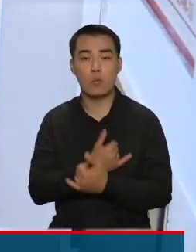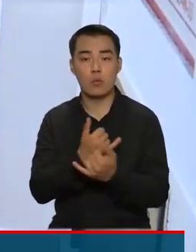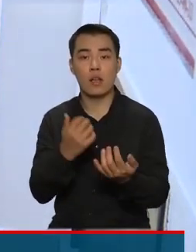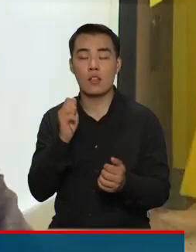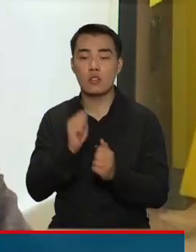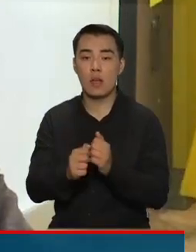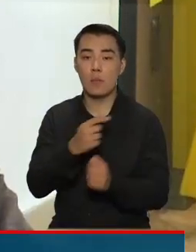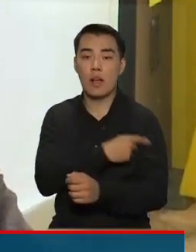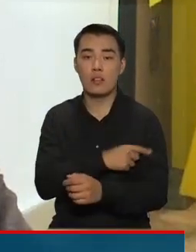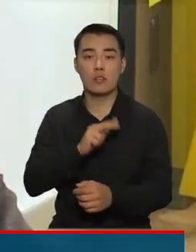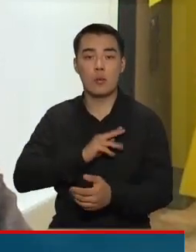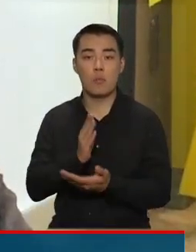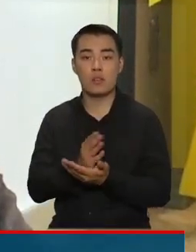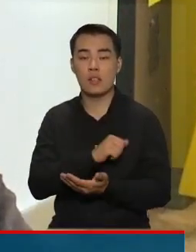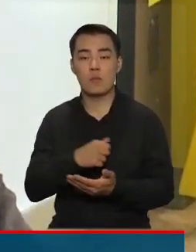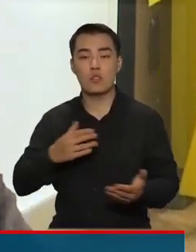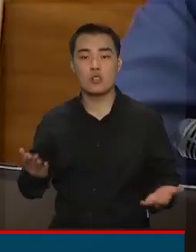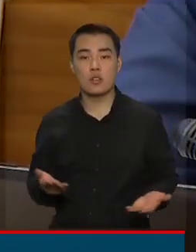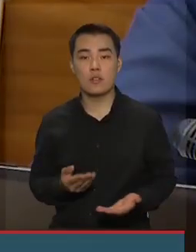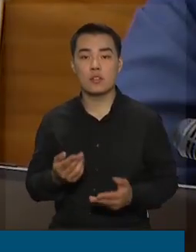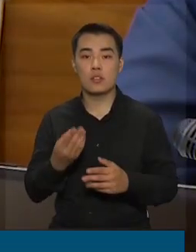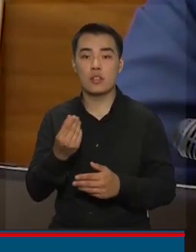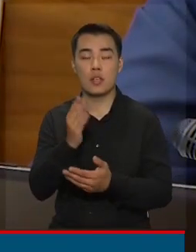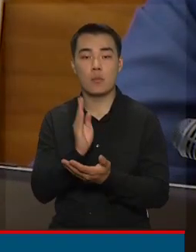сейчас предпочитают работать с живыми деньгами.